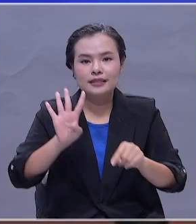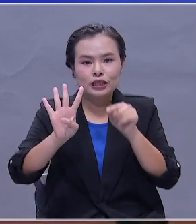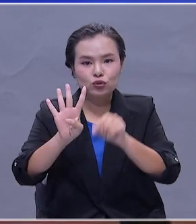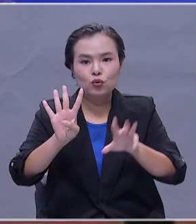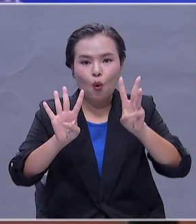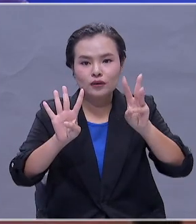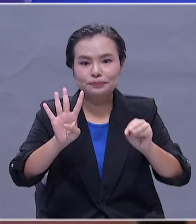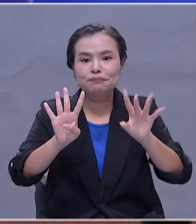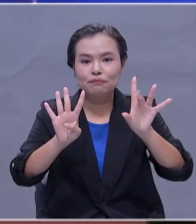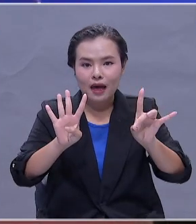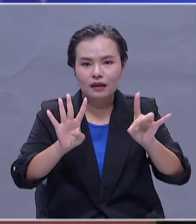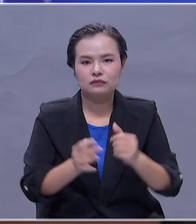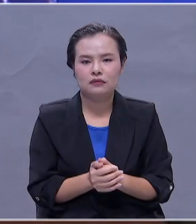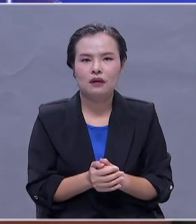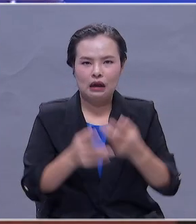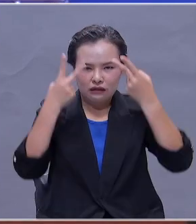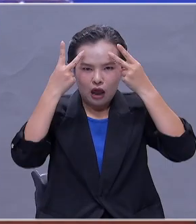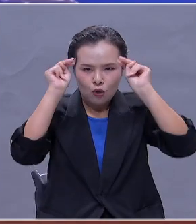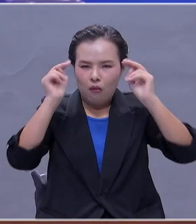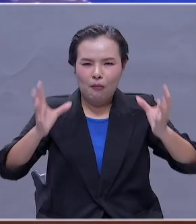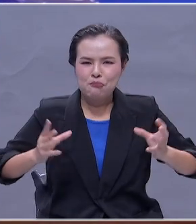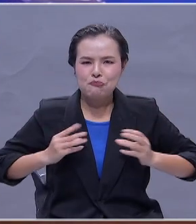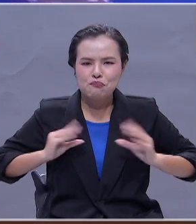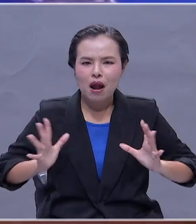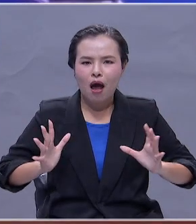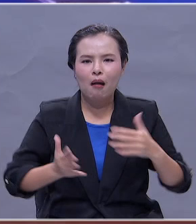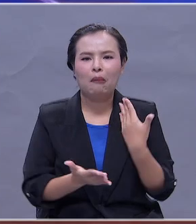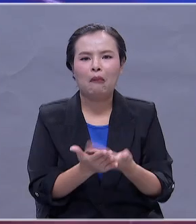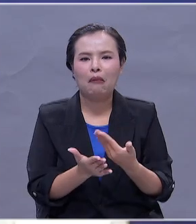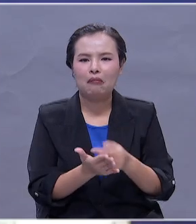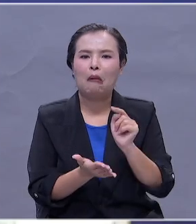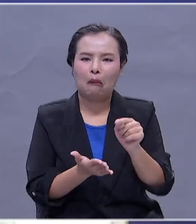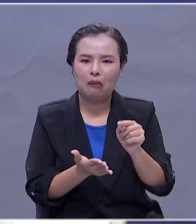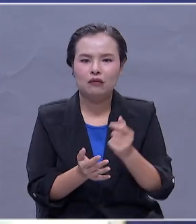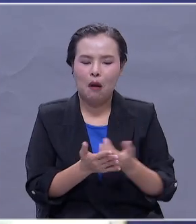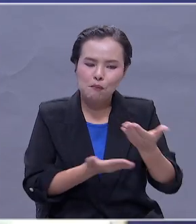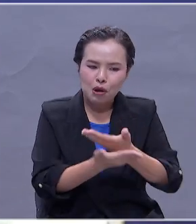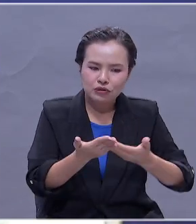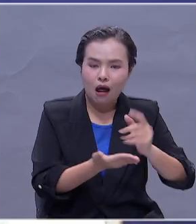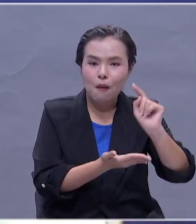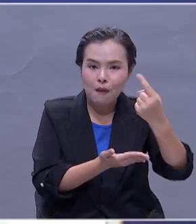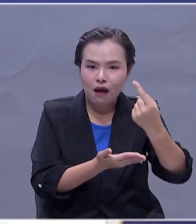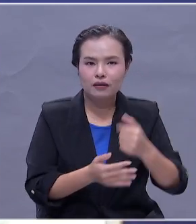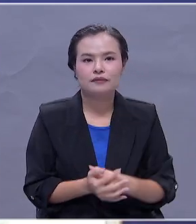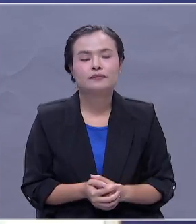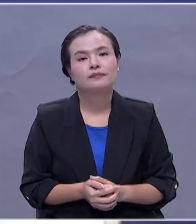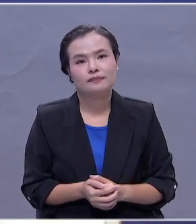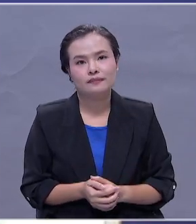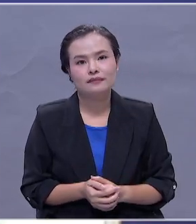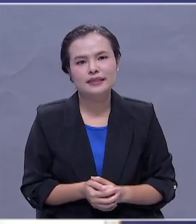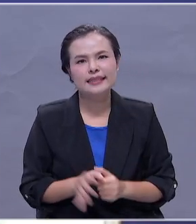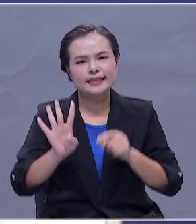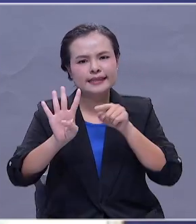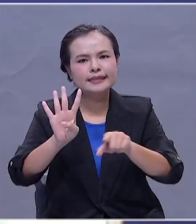สตางค์ต่อหน่วยนายกบอกรับไม่ได้ค่ะราคานี้เดี๋ยวต้องกลับไปพิจารณาใหม่ตอนแรกเนี่ยบอกว่า 4